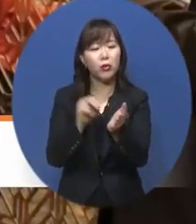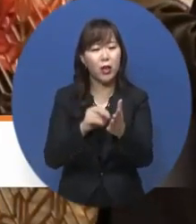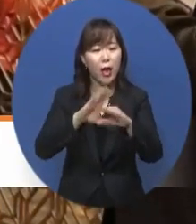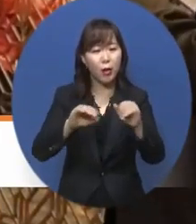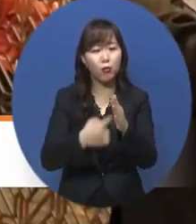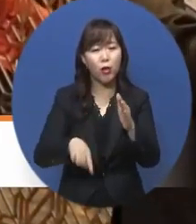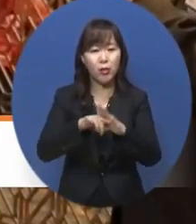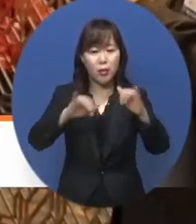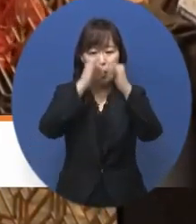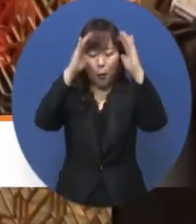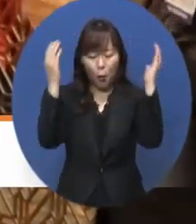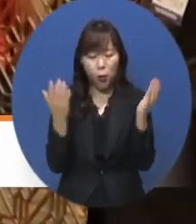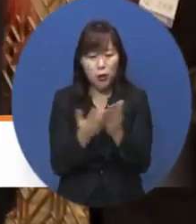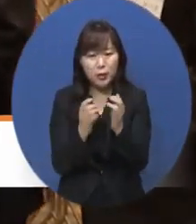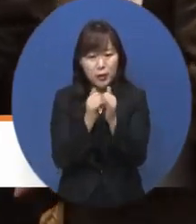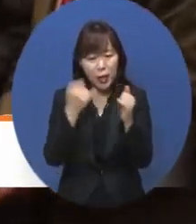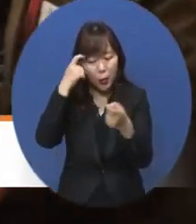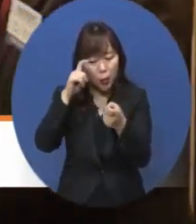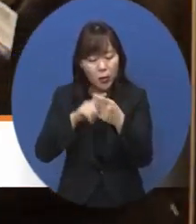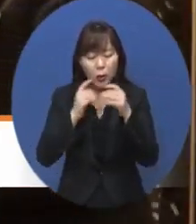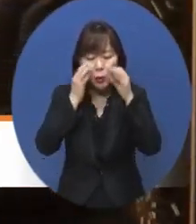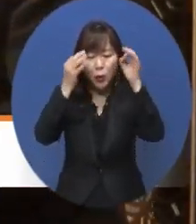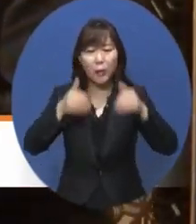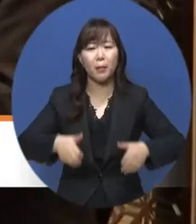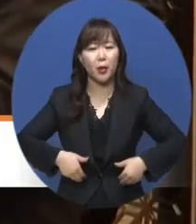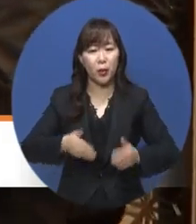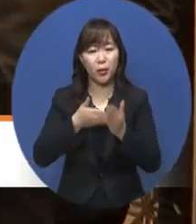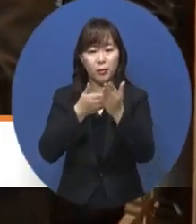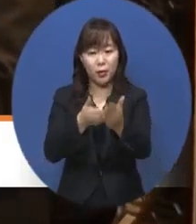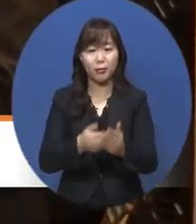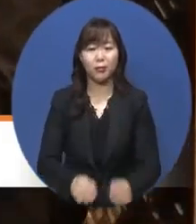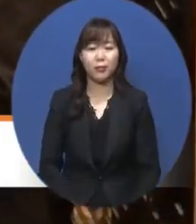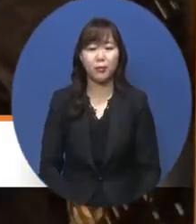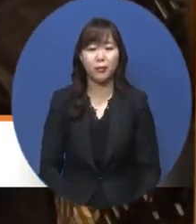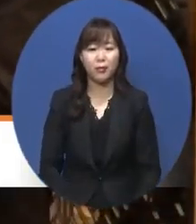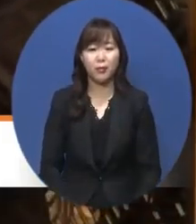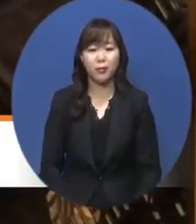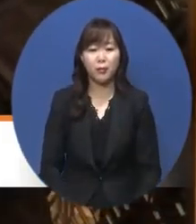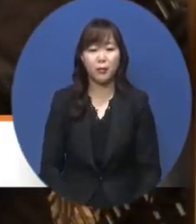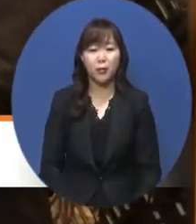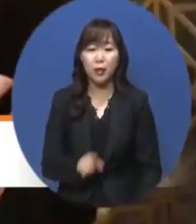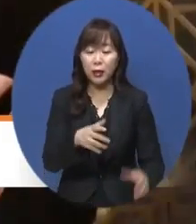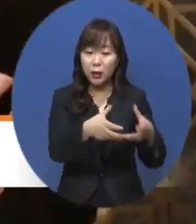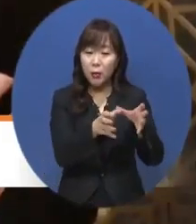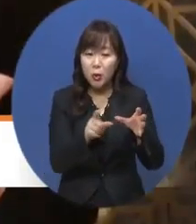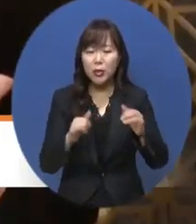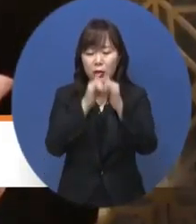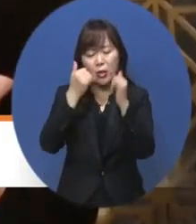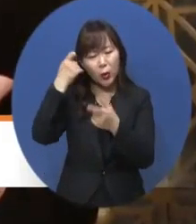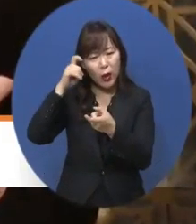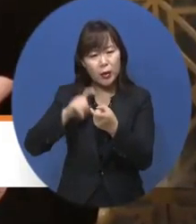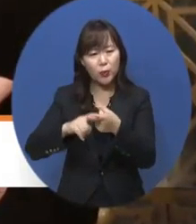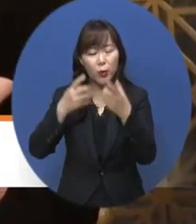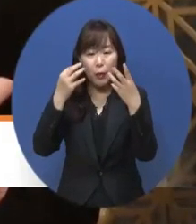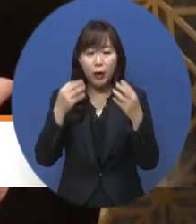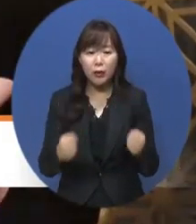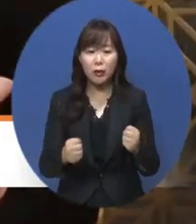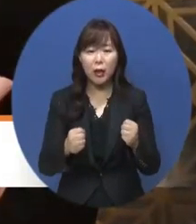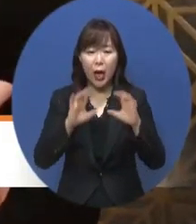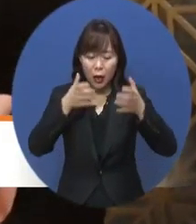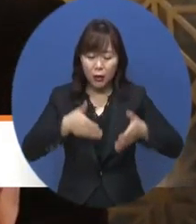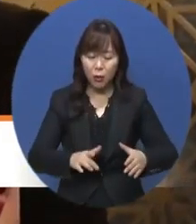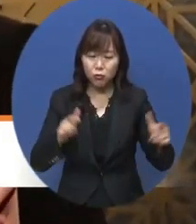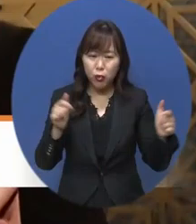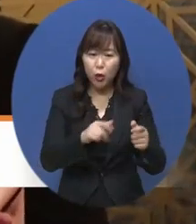전 구성원의 관심과 노력이 필요하다고 제안했습니다. 아기새둥지는 사회적 관심이 높아지고 있는